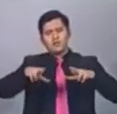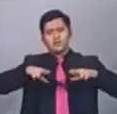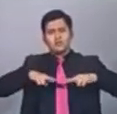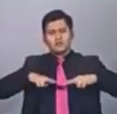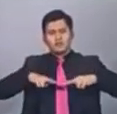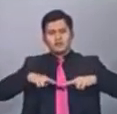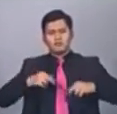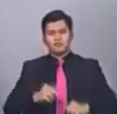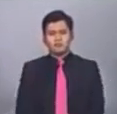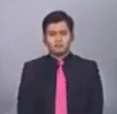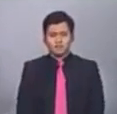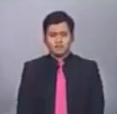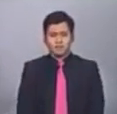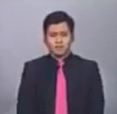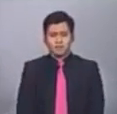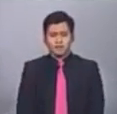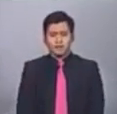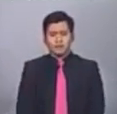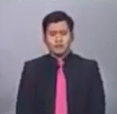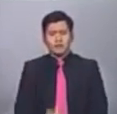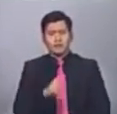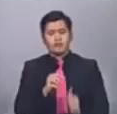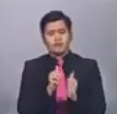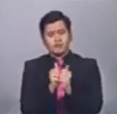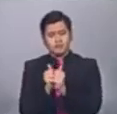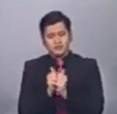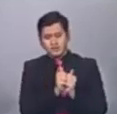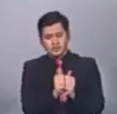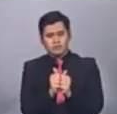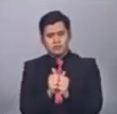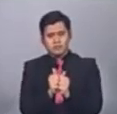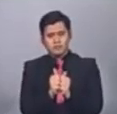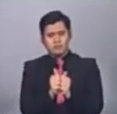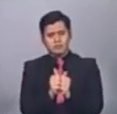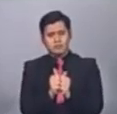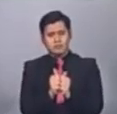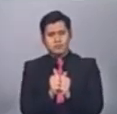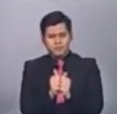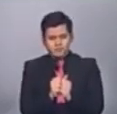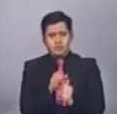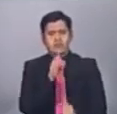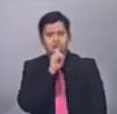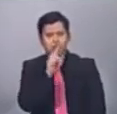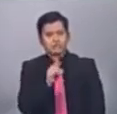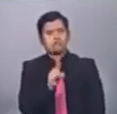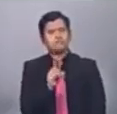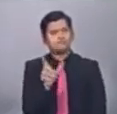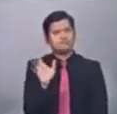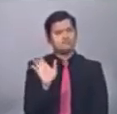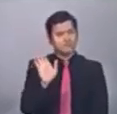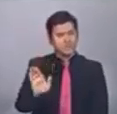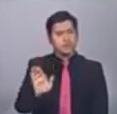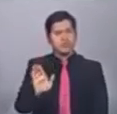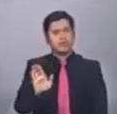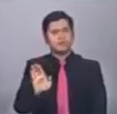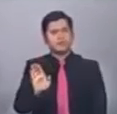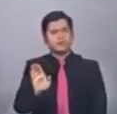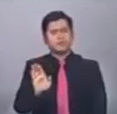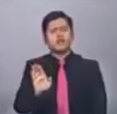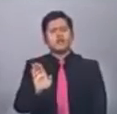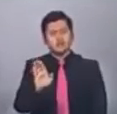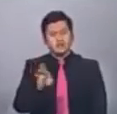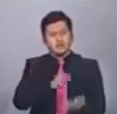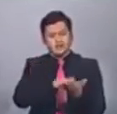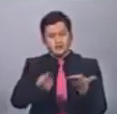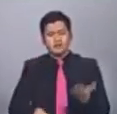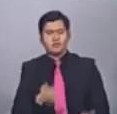dengan arwah Pak Ngah ni, beliau ni memang seorang yang humble, sangat rendah diri. Orang yang kuat membaca,